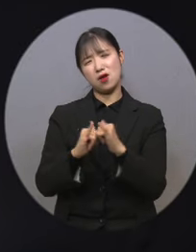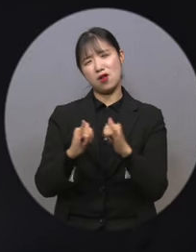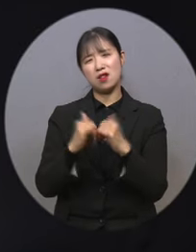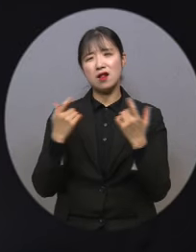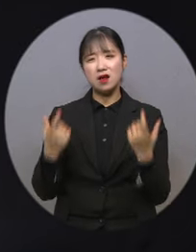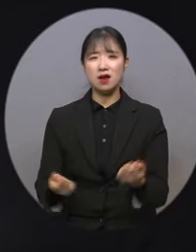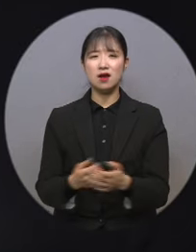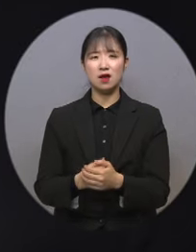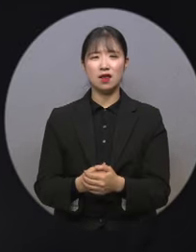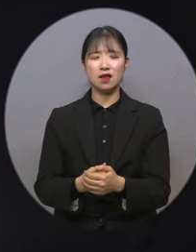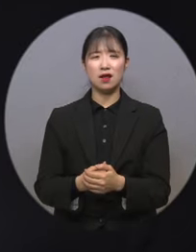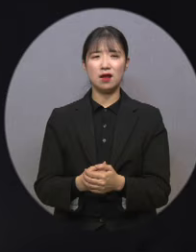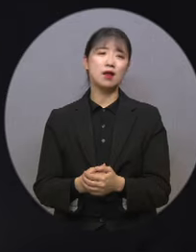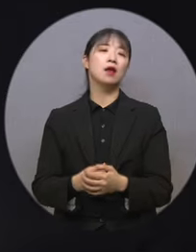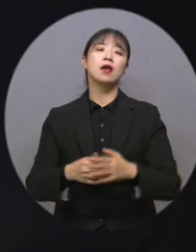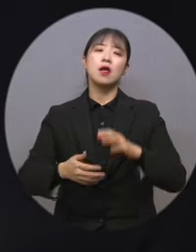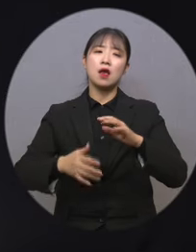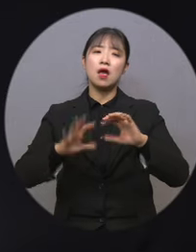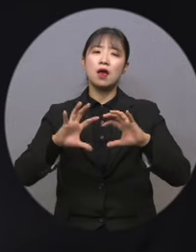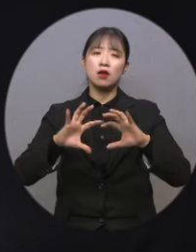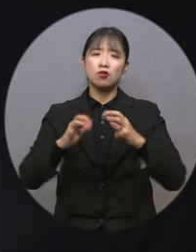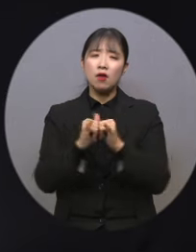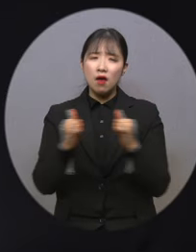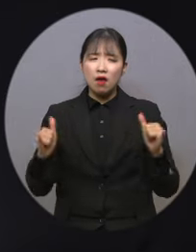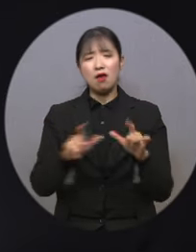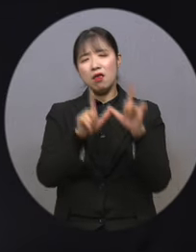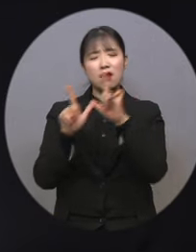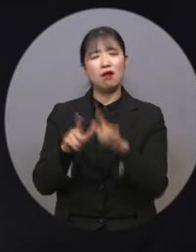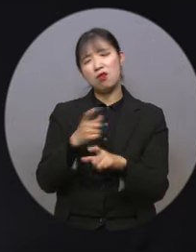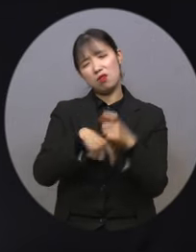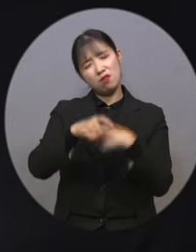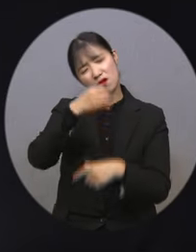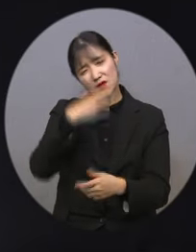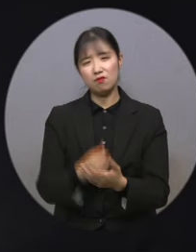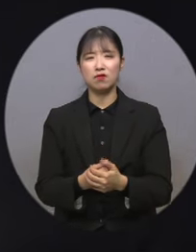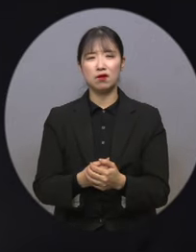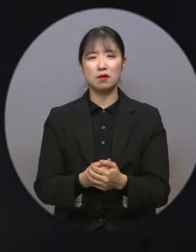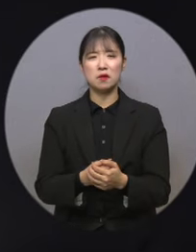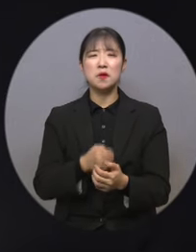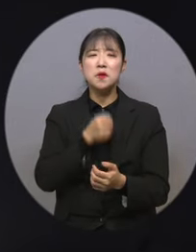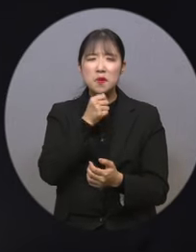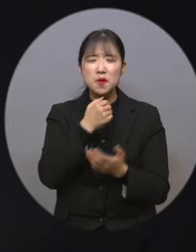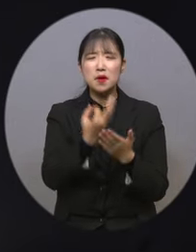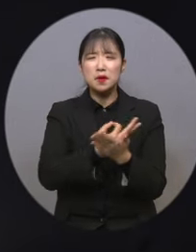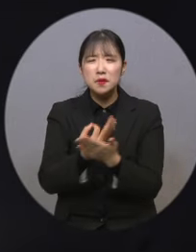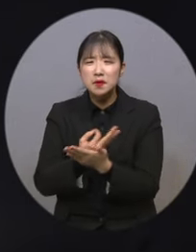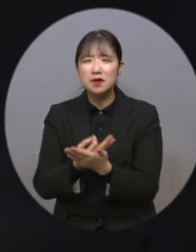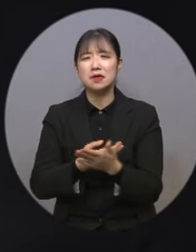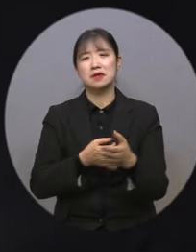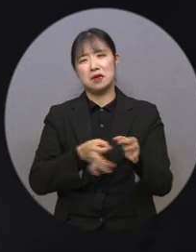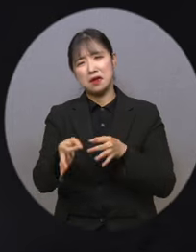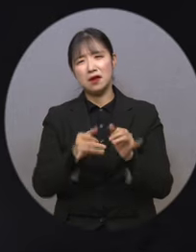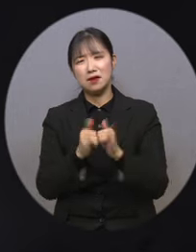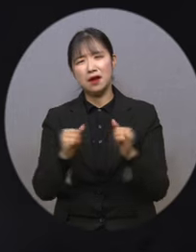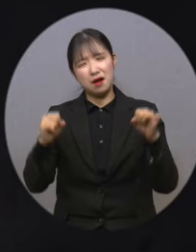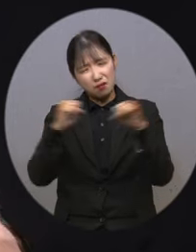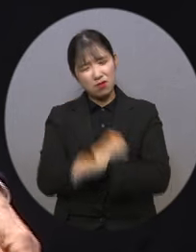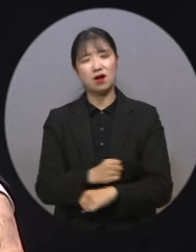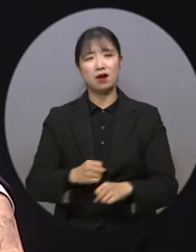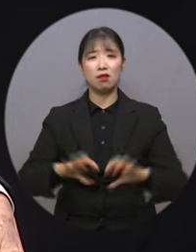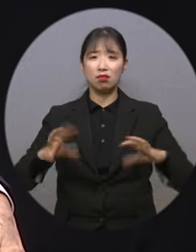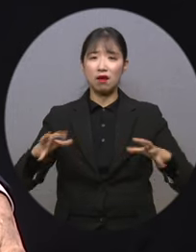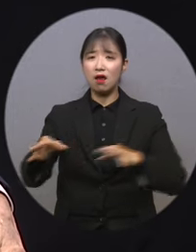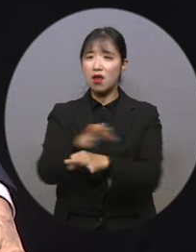그러면 민생은 더 어려워져. 영세 상인들 소상공인들 망해요. 그럼 나라 경제가 도탄에